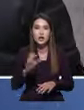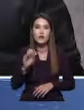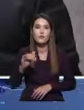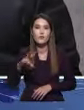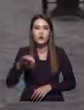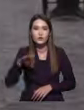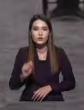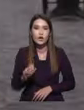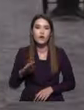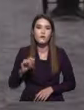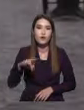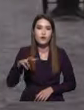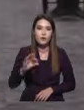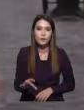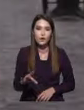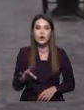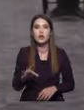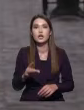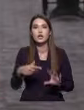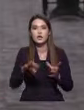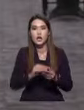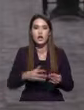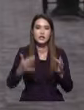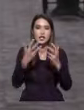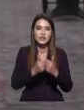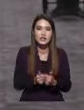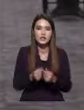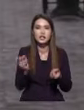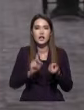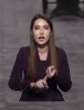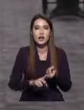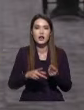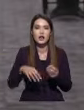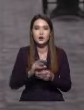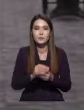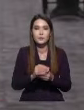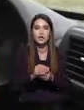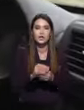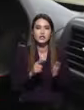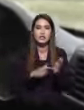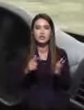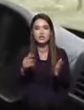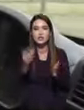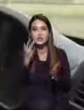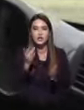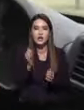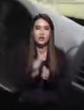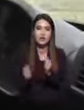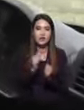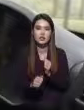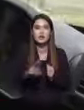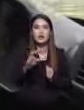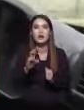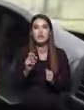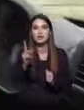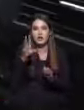еккен фермерлер баршылық. Барлығы да еселі еңбектің арқасында жетіске жетіп отыр. Соның бірі Манат Алған барып,